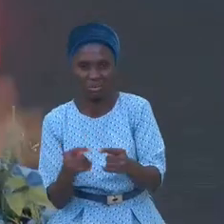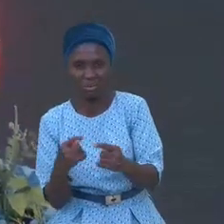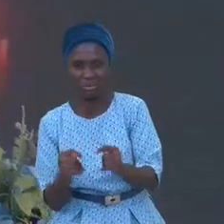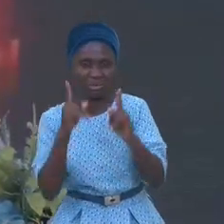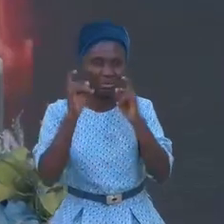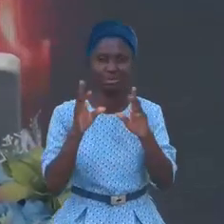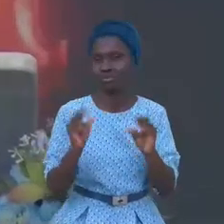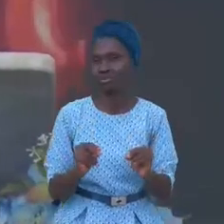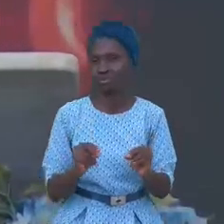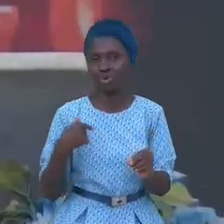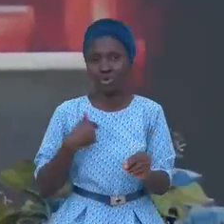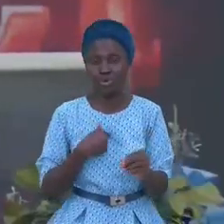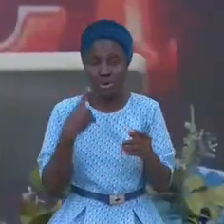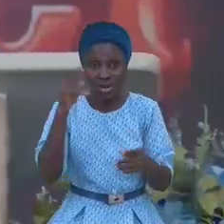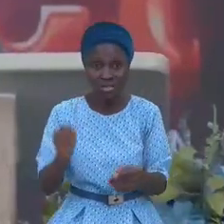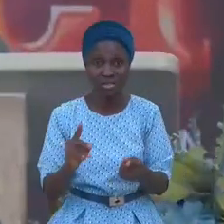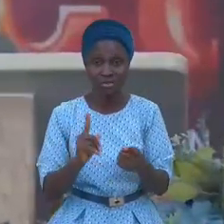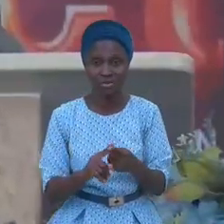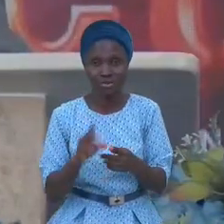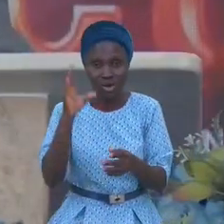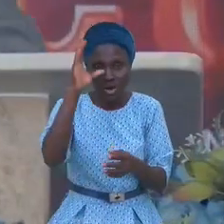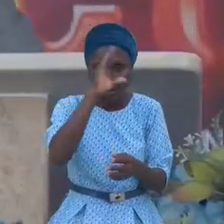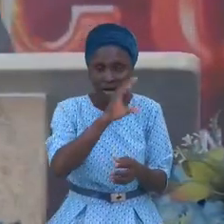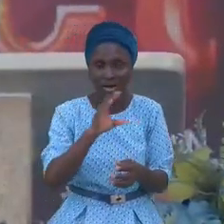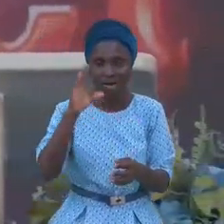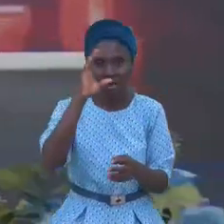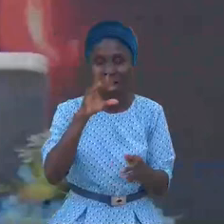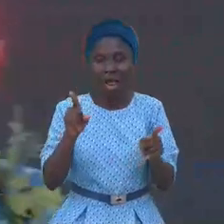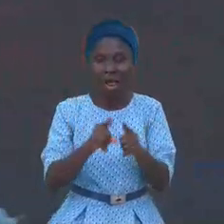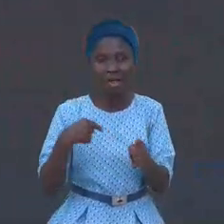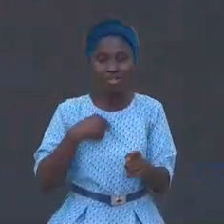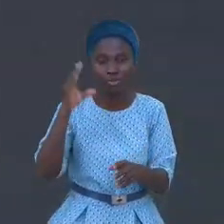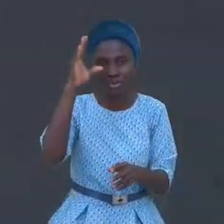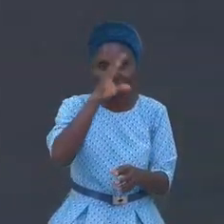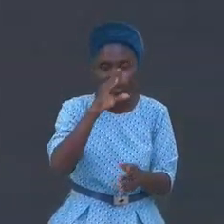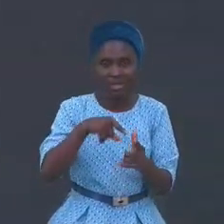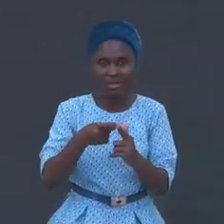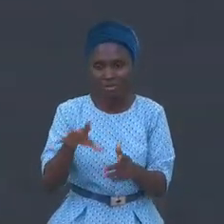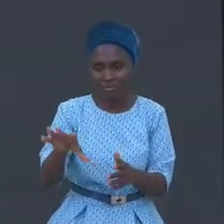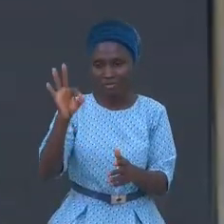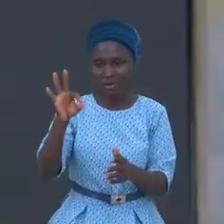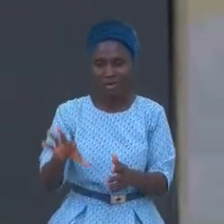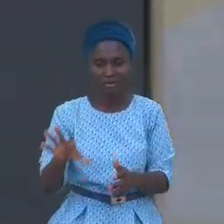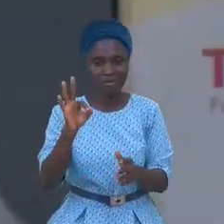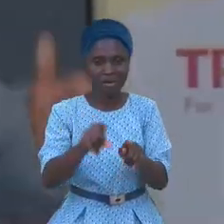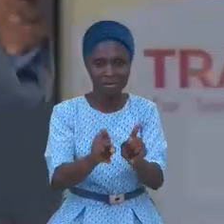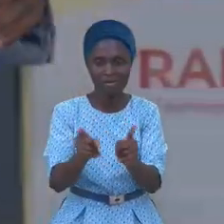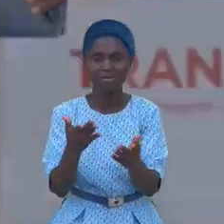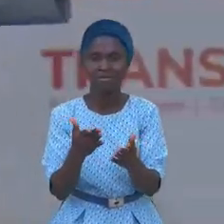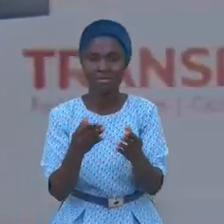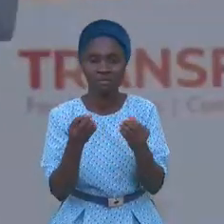explorer. Ensuite, comme nous explorons, j'ai vu ceci, j'ai vu cela,